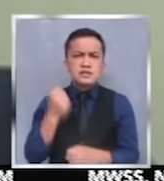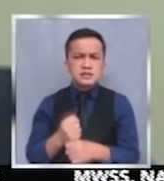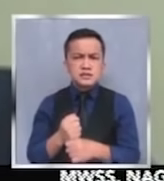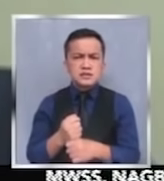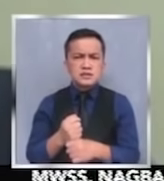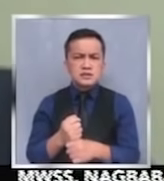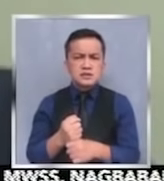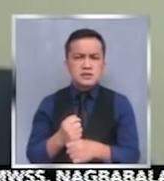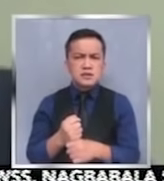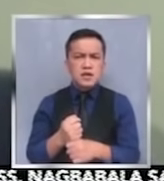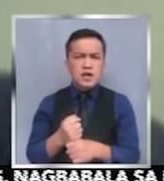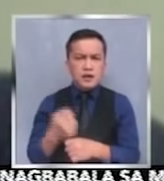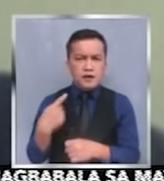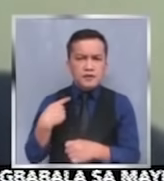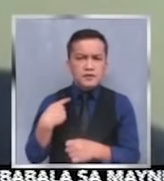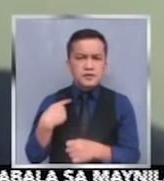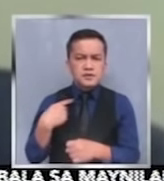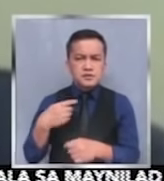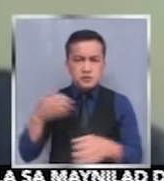years of judicial experience.